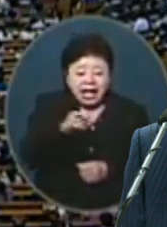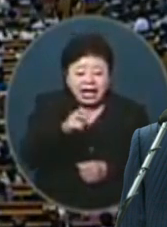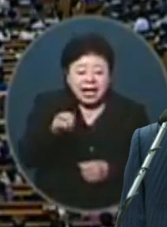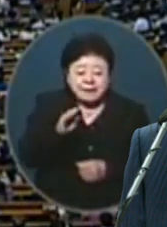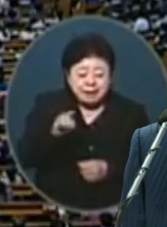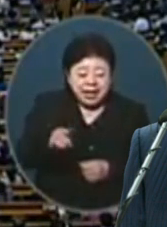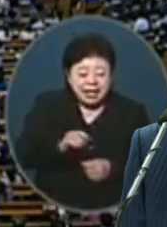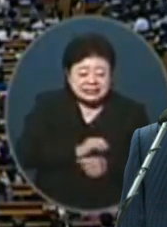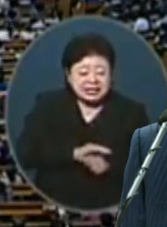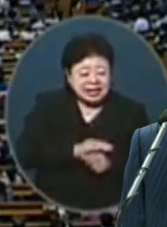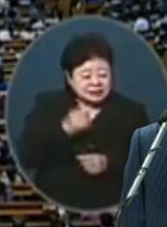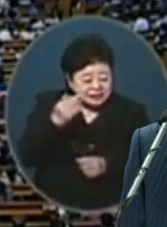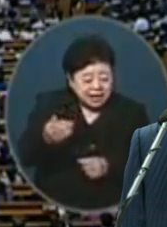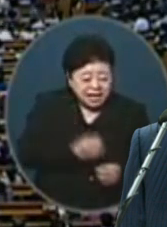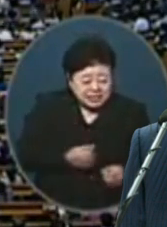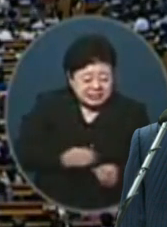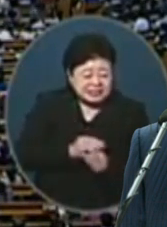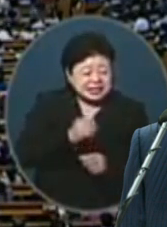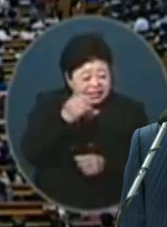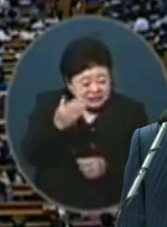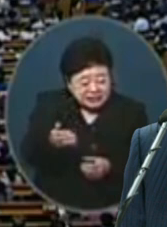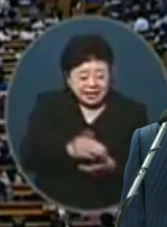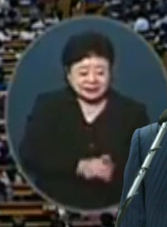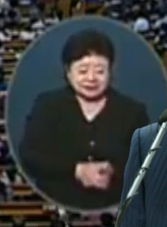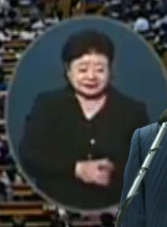아가페하느냐 희생적으로 사랑하느냐